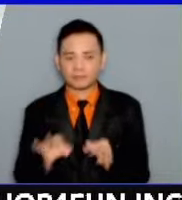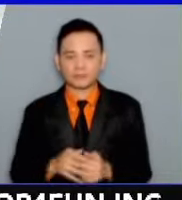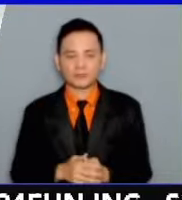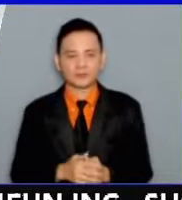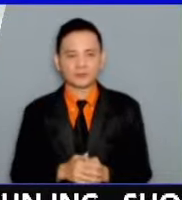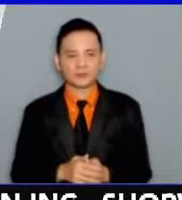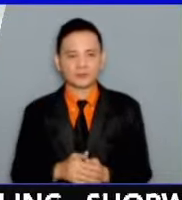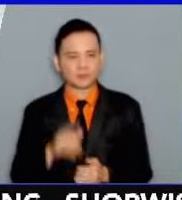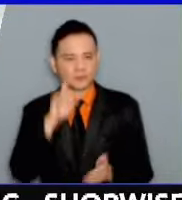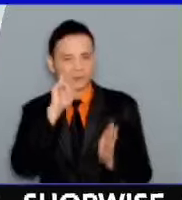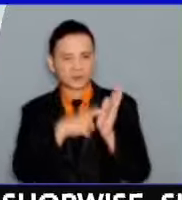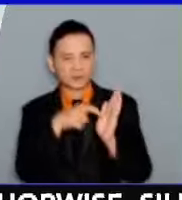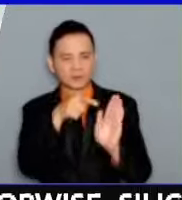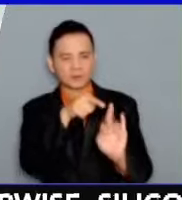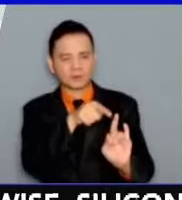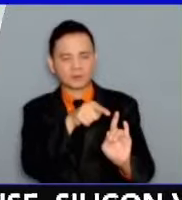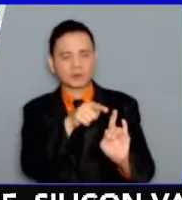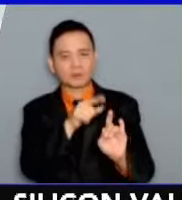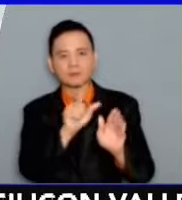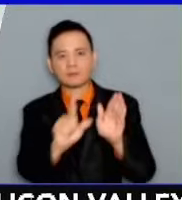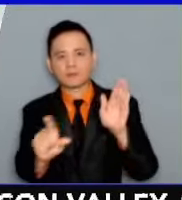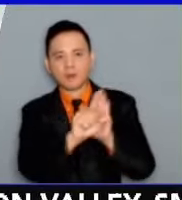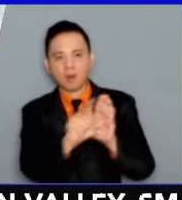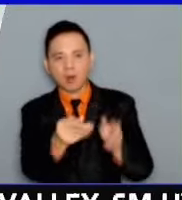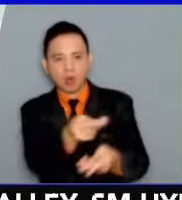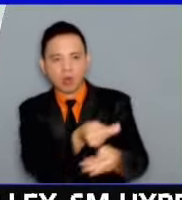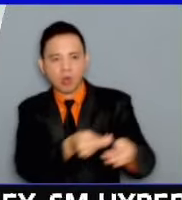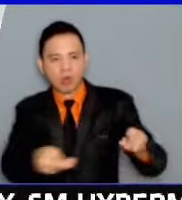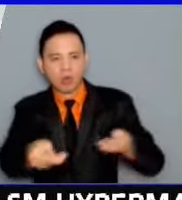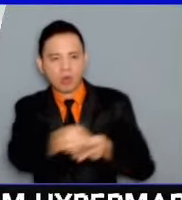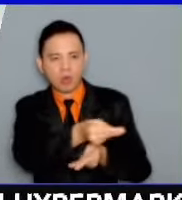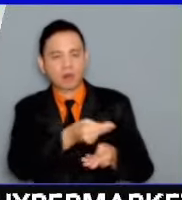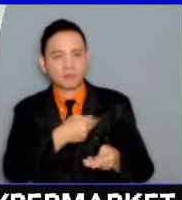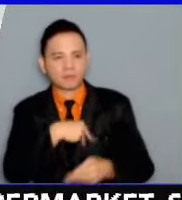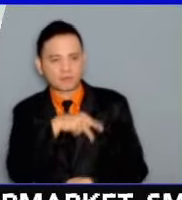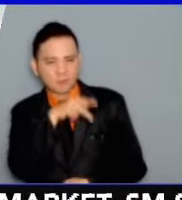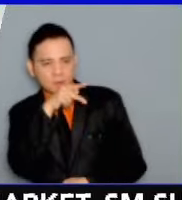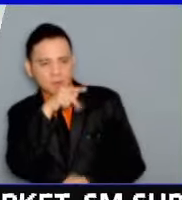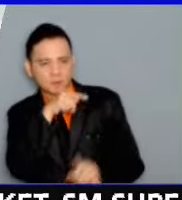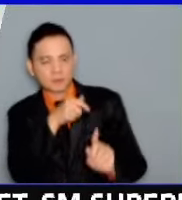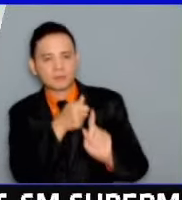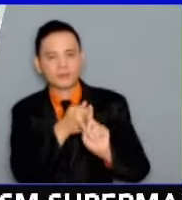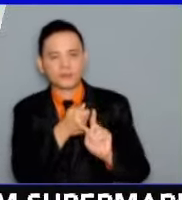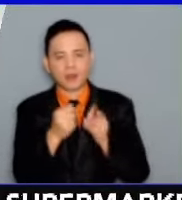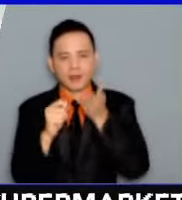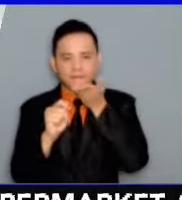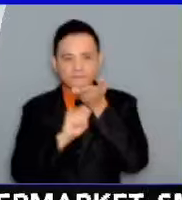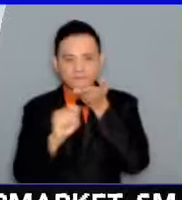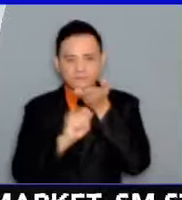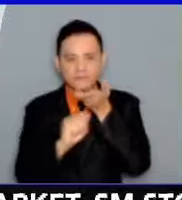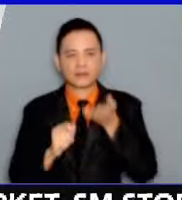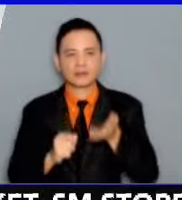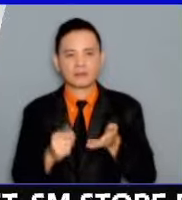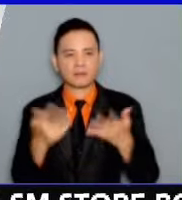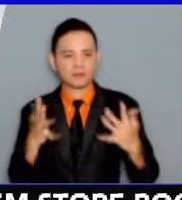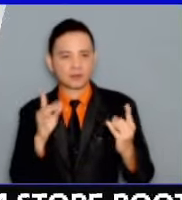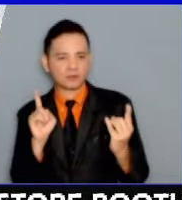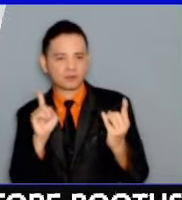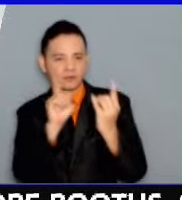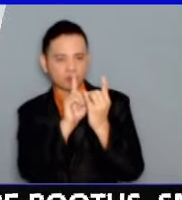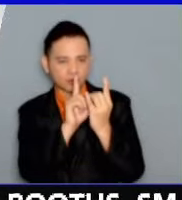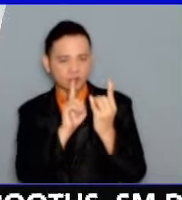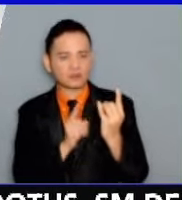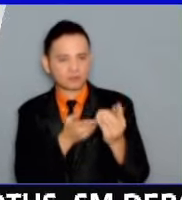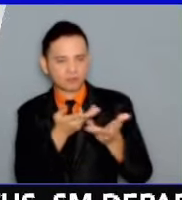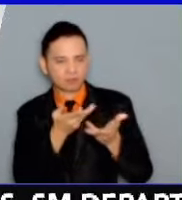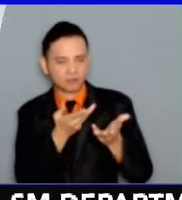ng tropa na nag-aabutan ng suspect shabu. That's why nilapitan and verified. Positive naman na nakuha